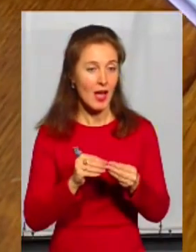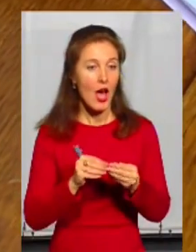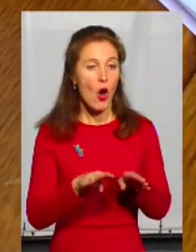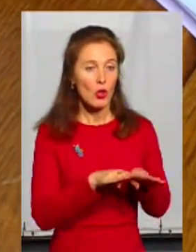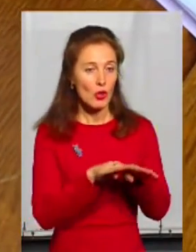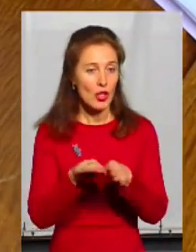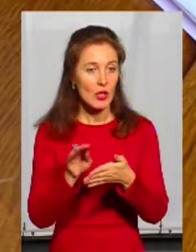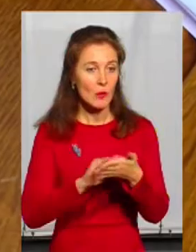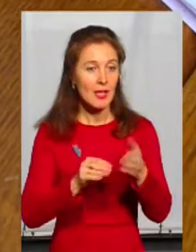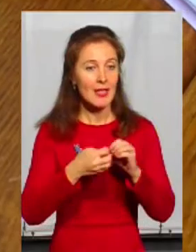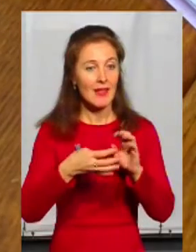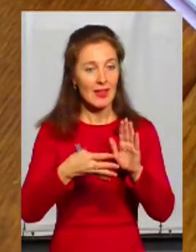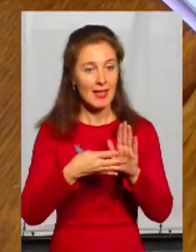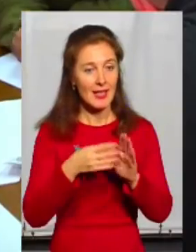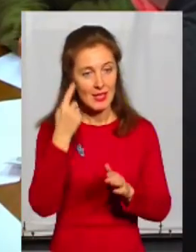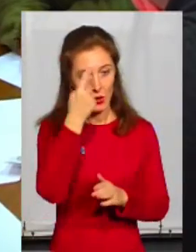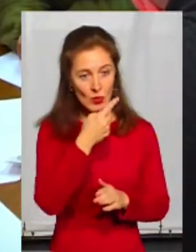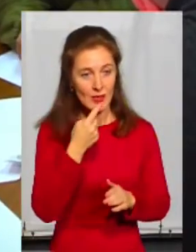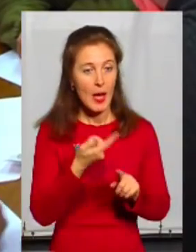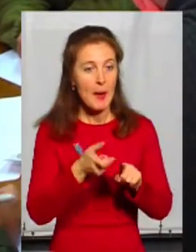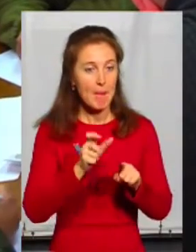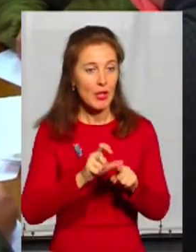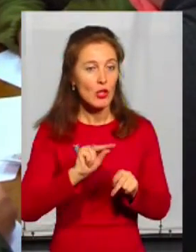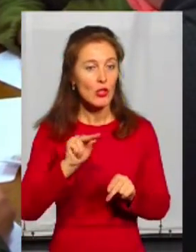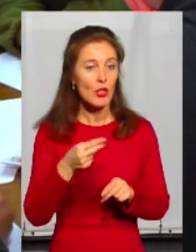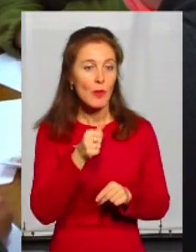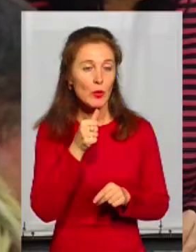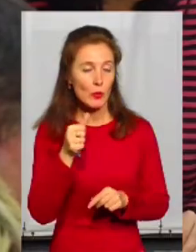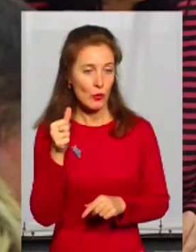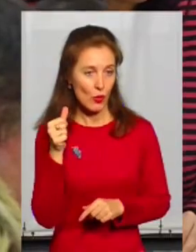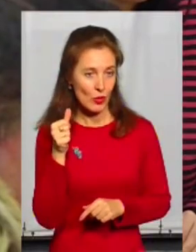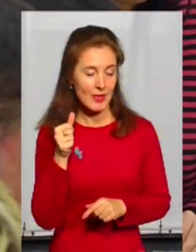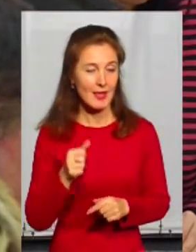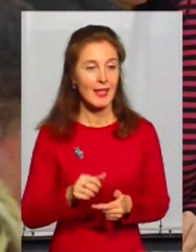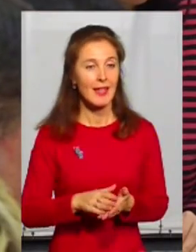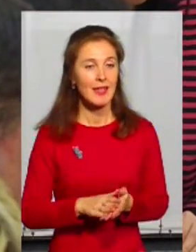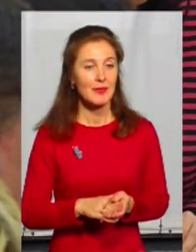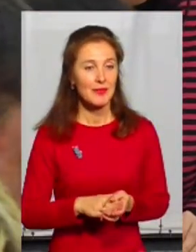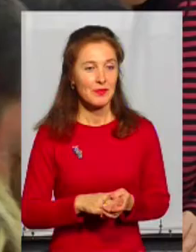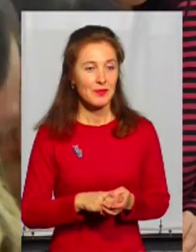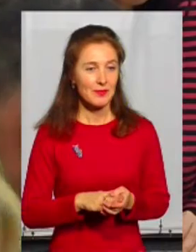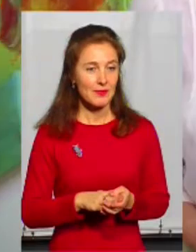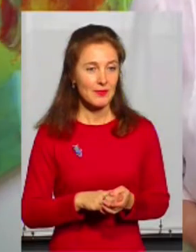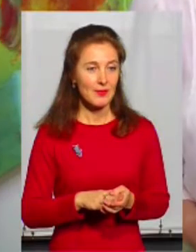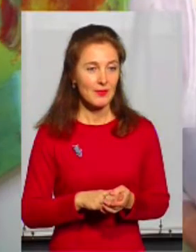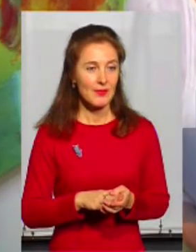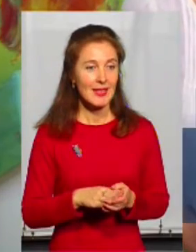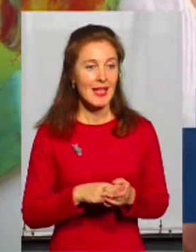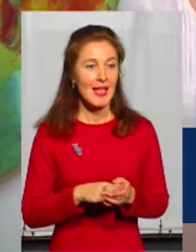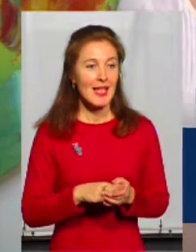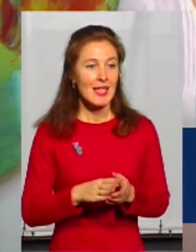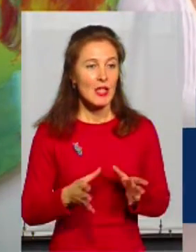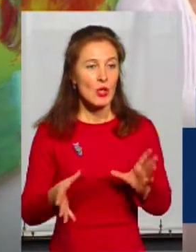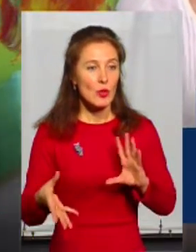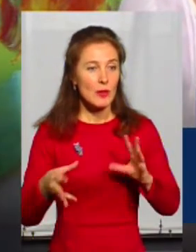писали 19 осіб. Це вдвічі більше, ніж минулого, каже продюсерка Хмельницької філії суспільномовника ЮА «Поділля» Любов Тімкова. Суспільний